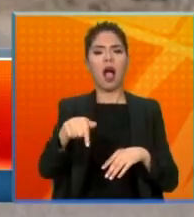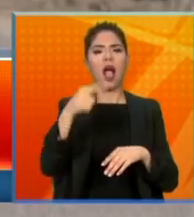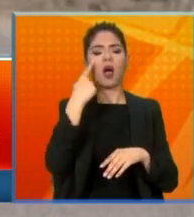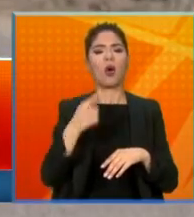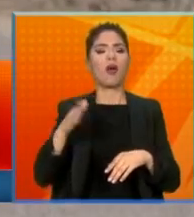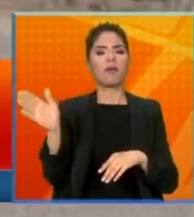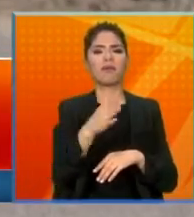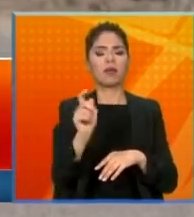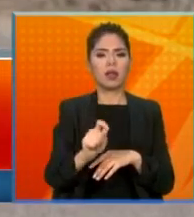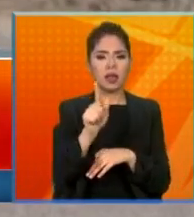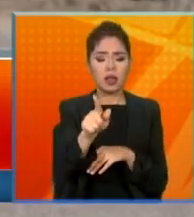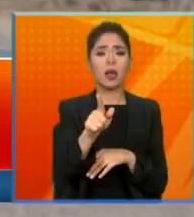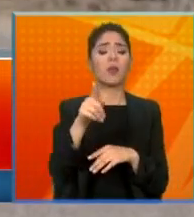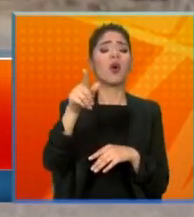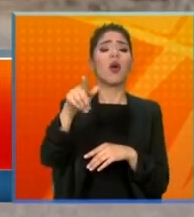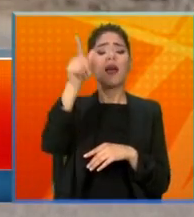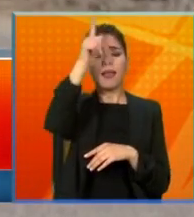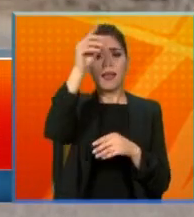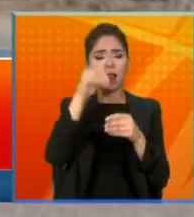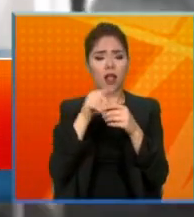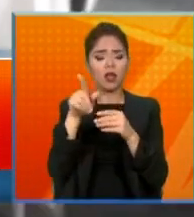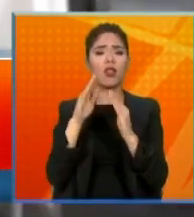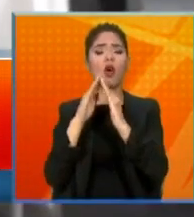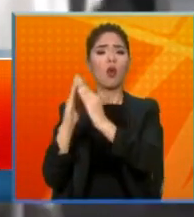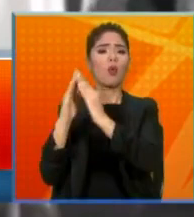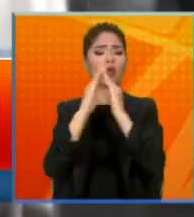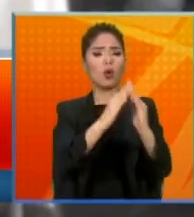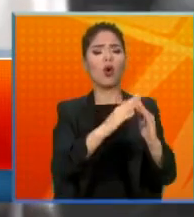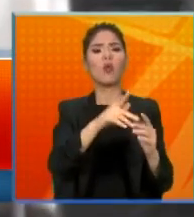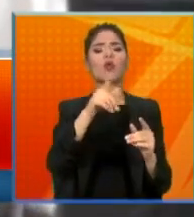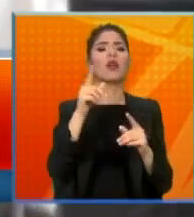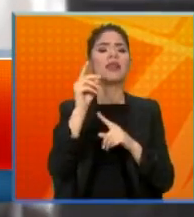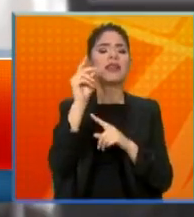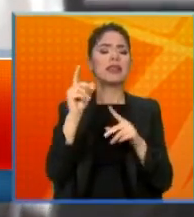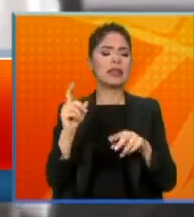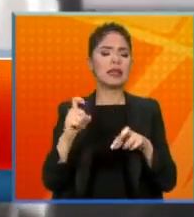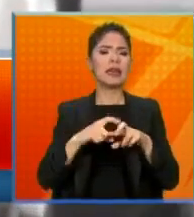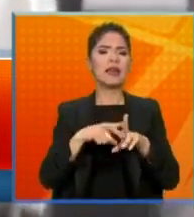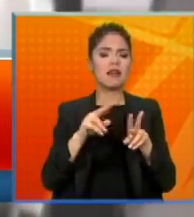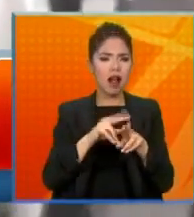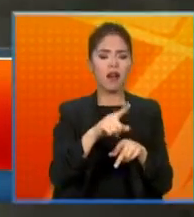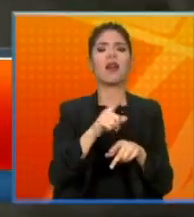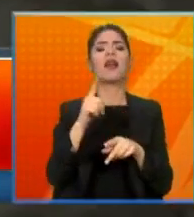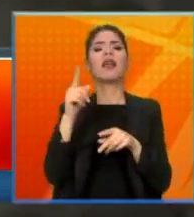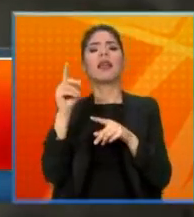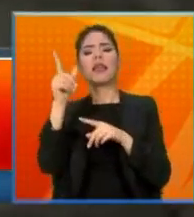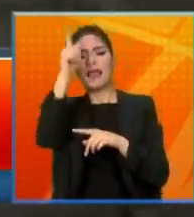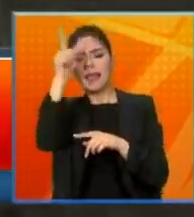İran'daki kaos komşularda da bir dizi önleme neden oldu. Irak, İran vatandaşlarını sınır kapılarından geri çeviriyor.